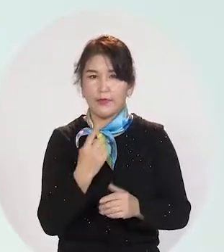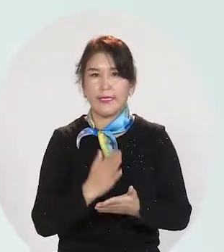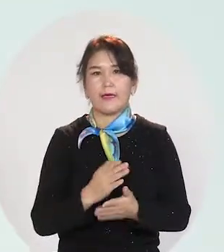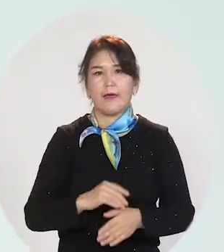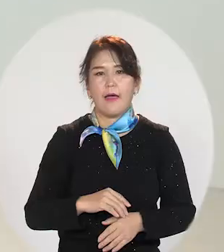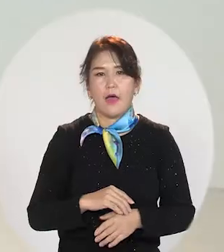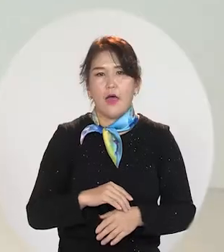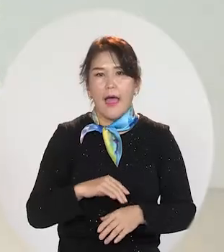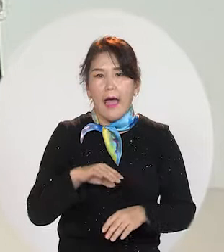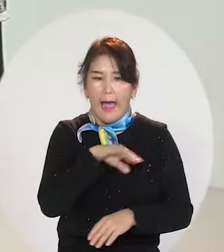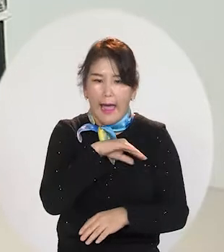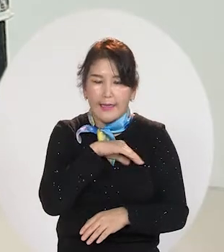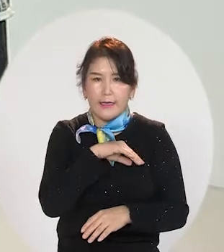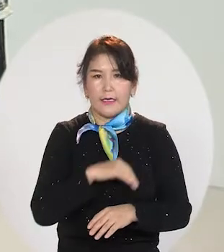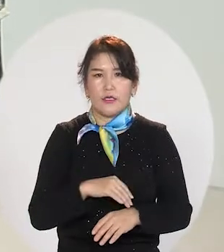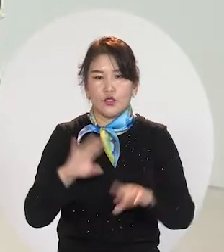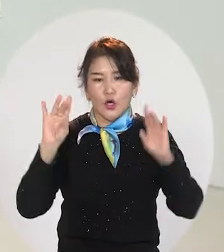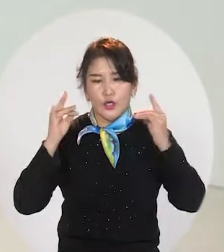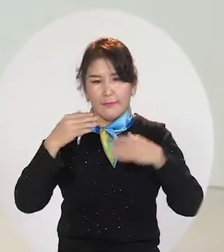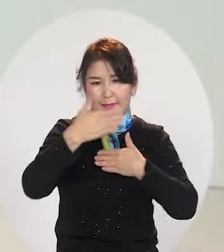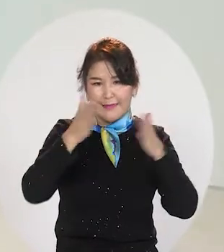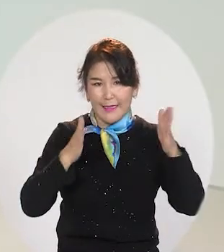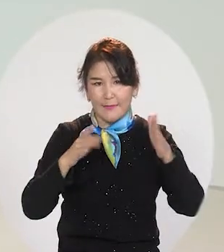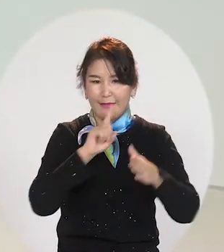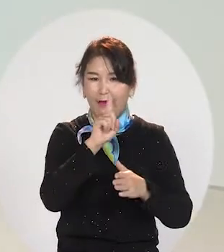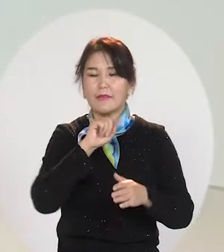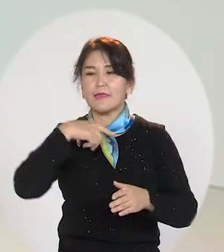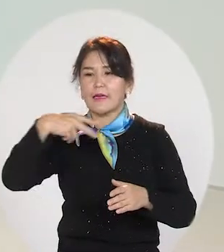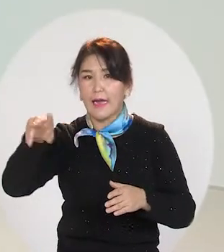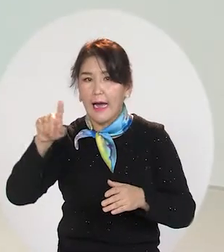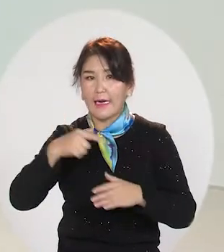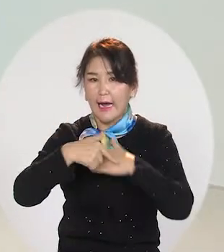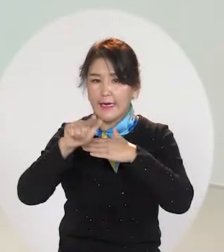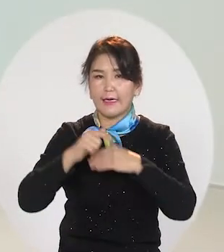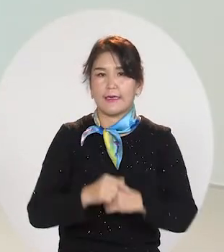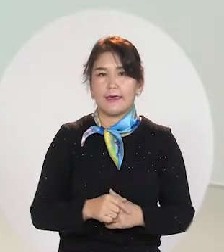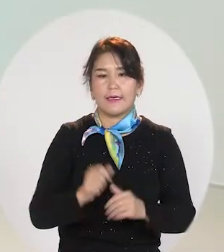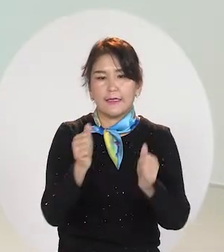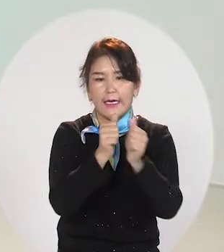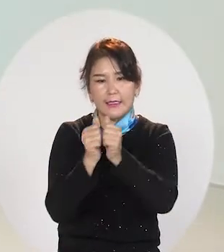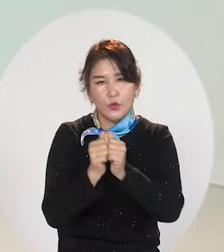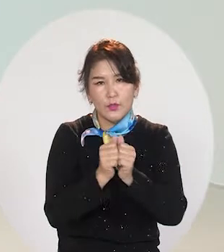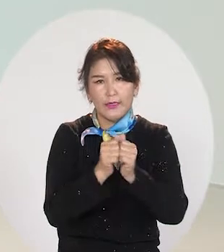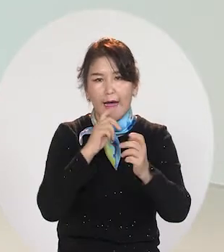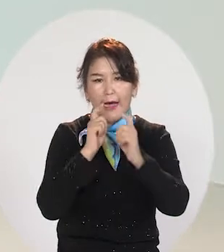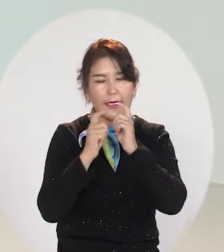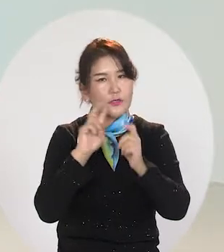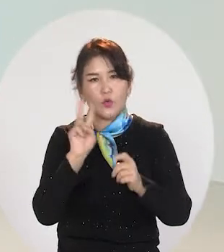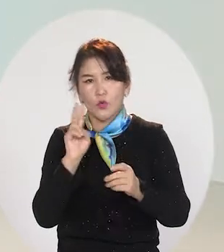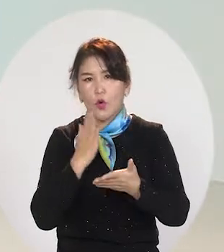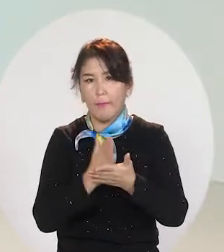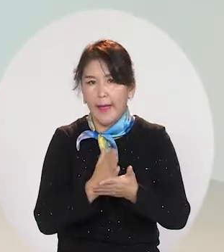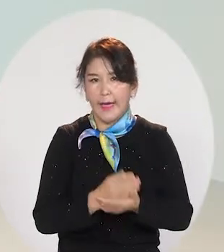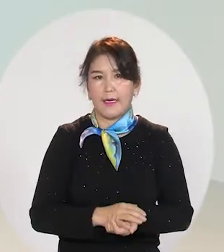тоглоомын талбайд харгалзан хөнгөө гаргах, найз нөхдөдөө уулзаж тоглохыг нь хориглоо, олон нийтийн арга хэмжээнд оролцуулахгүй